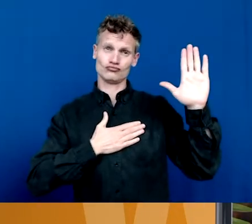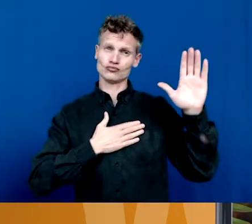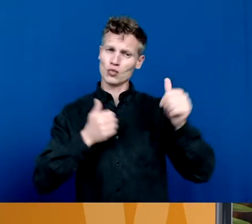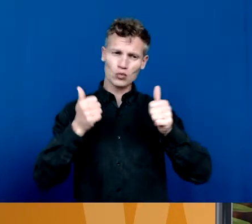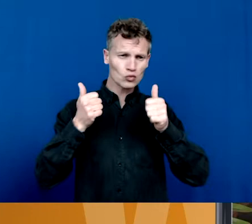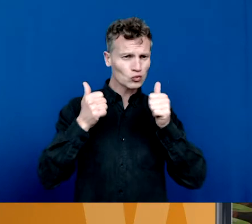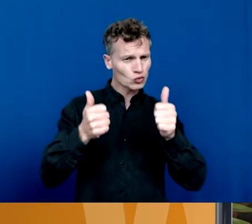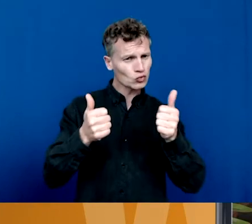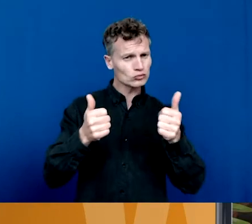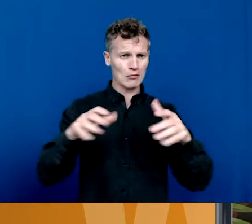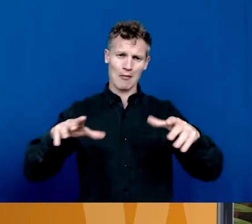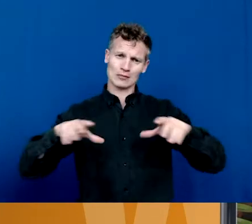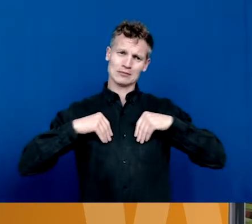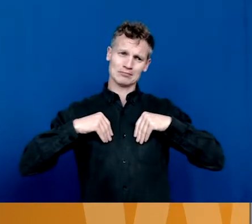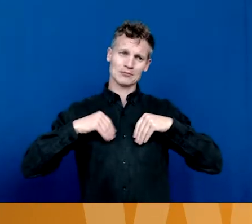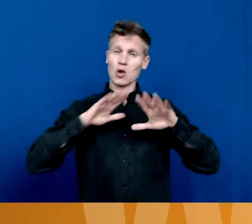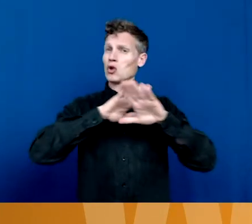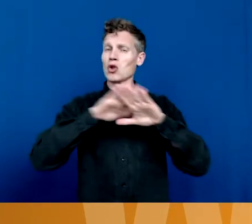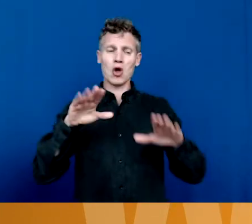quel qu'il soit.